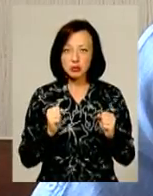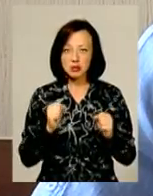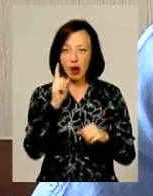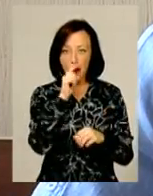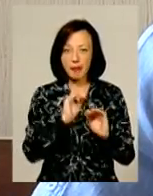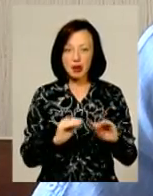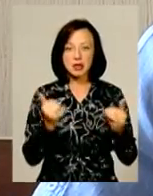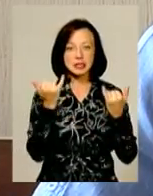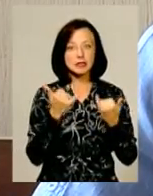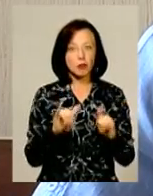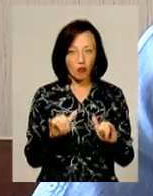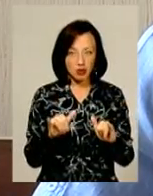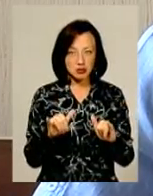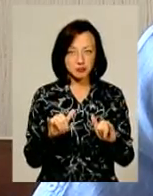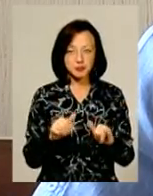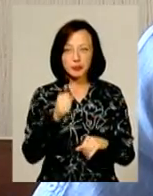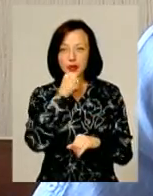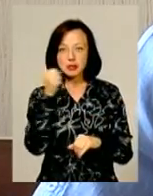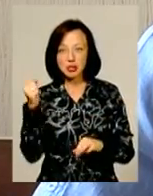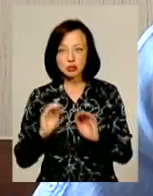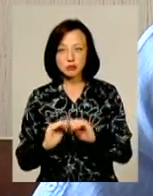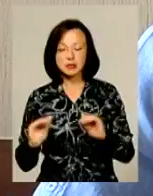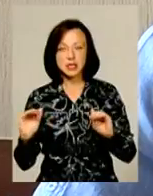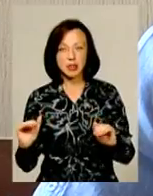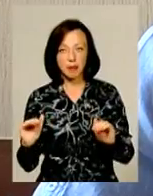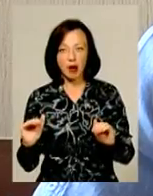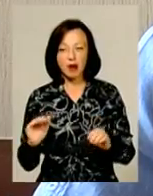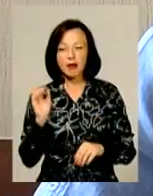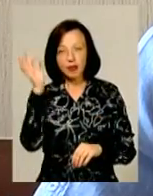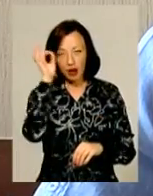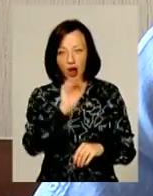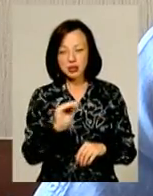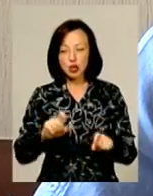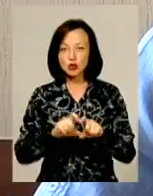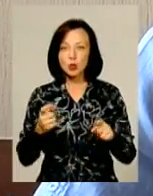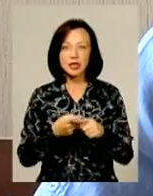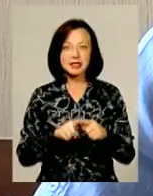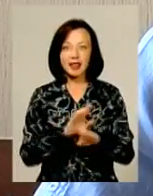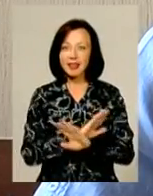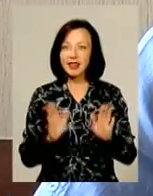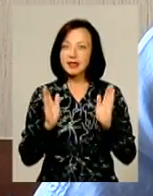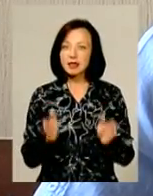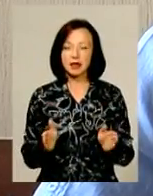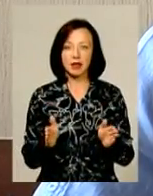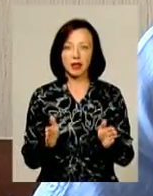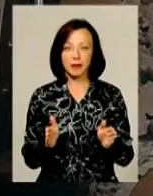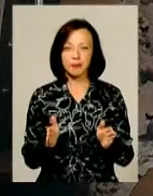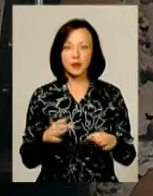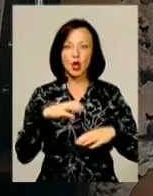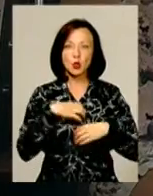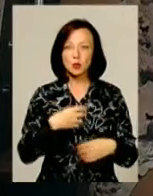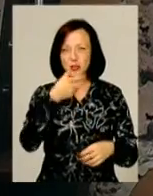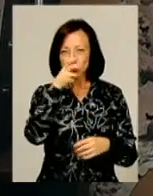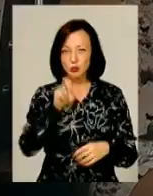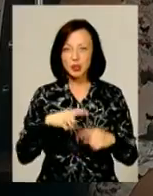малят здивувати, старшим учням нагадати, що школа – це не тільки нудні,